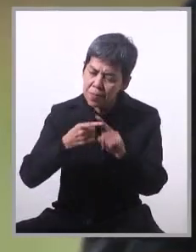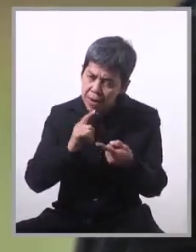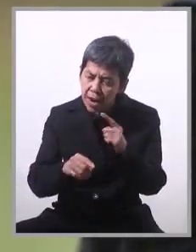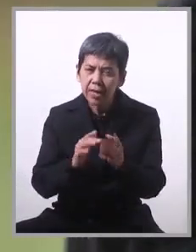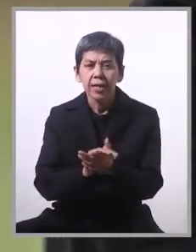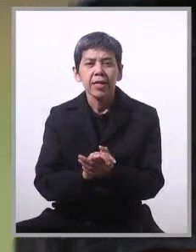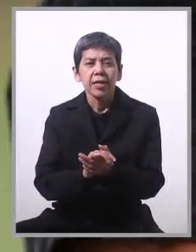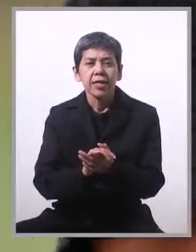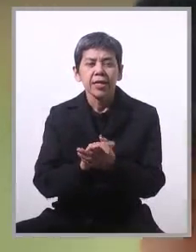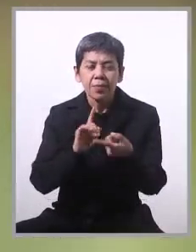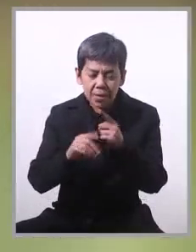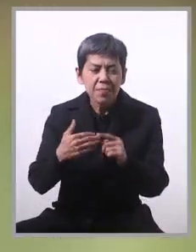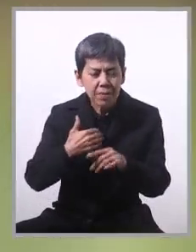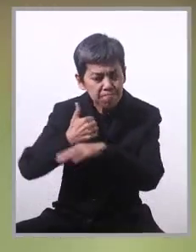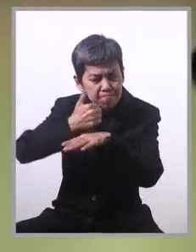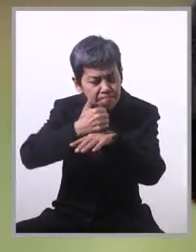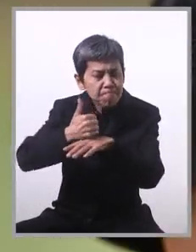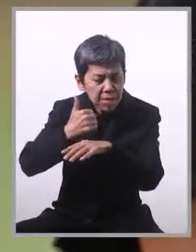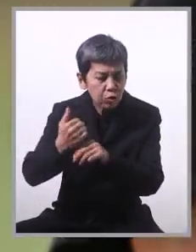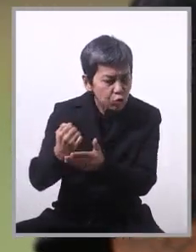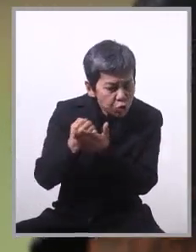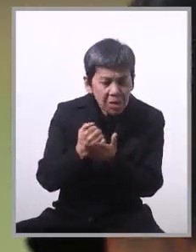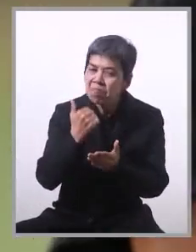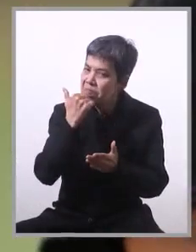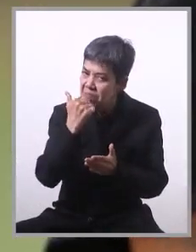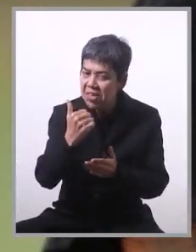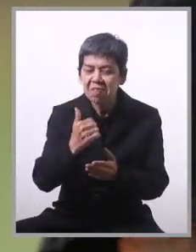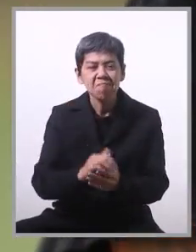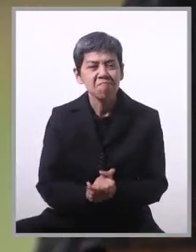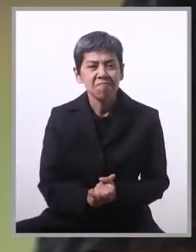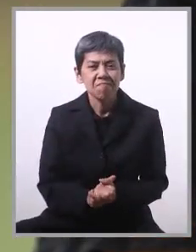มีก็แกนอะไรก็ผมก็ช่วยเหลือดี